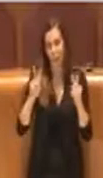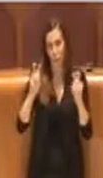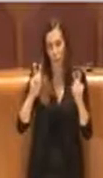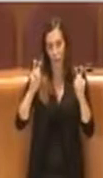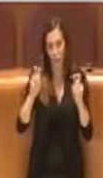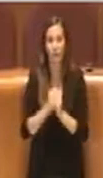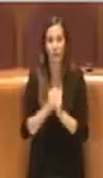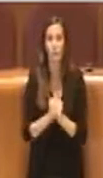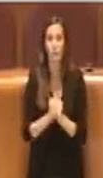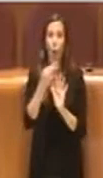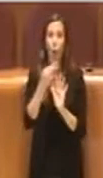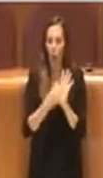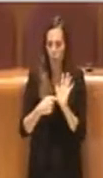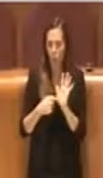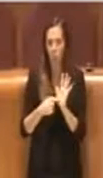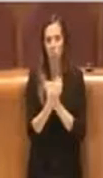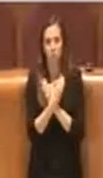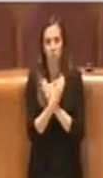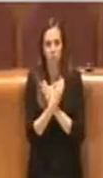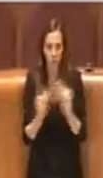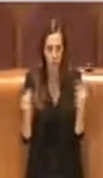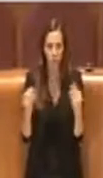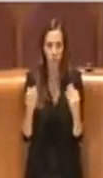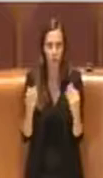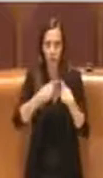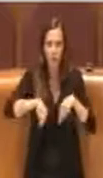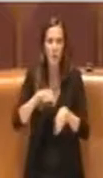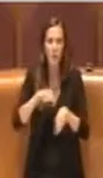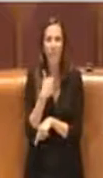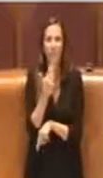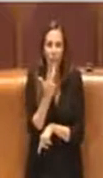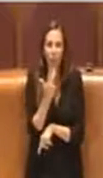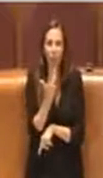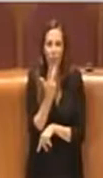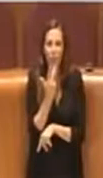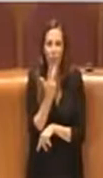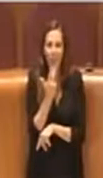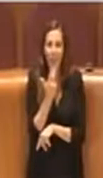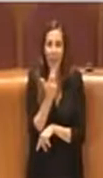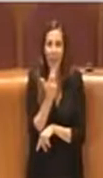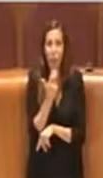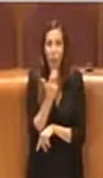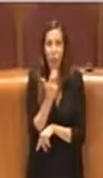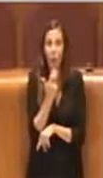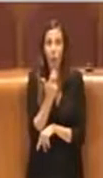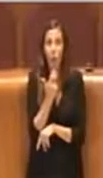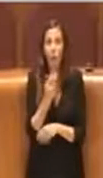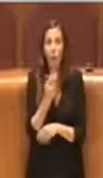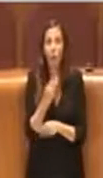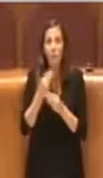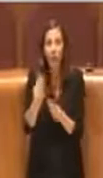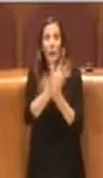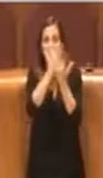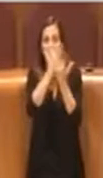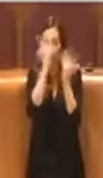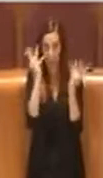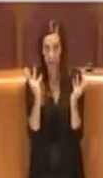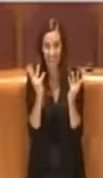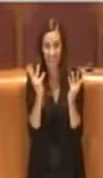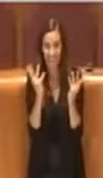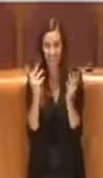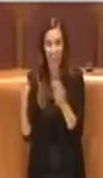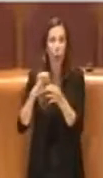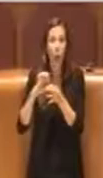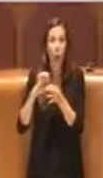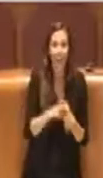molto chiari, con un ordine ben preciso. Noi intendiamo non solo appunto chiarire tutte le problematiche connesse ai punti